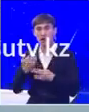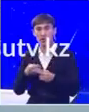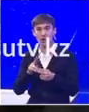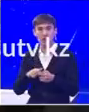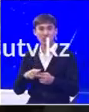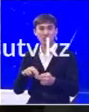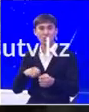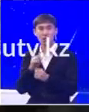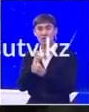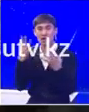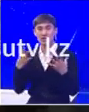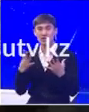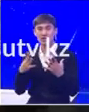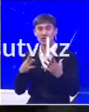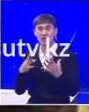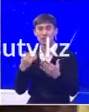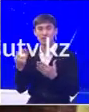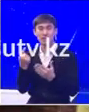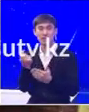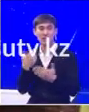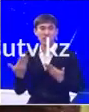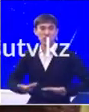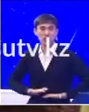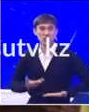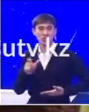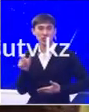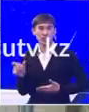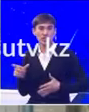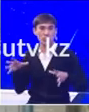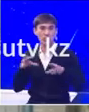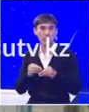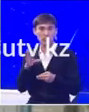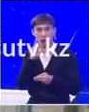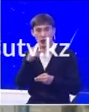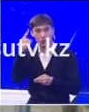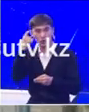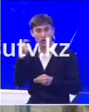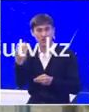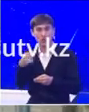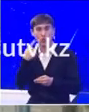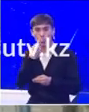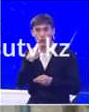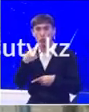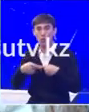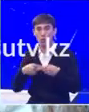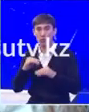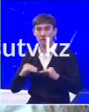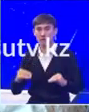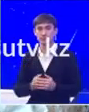Однако о самых ярких и значимых деталях и жизни деятеля собравшиеся смогли узнать из уст потомков.